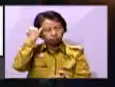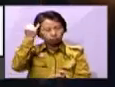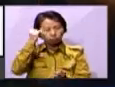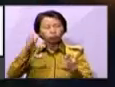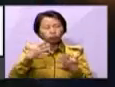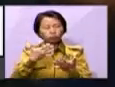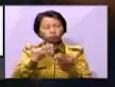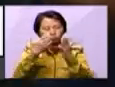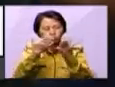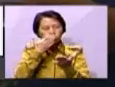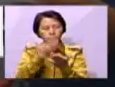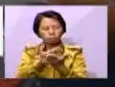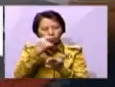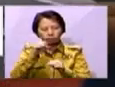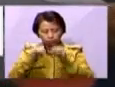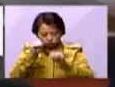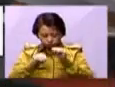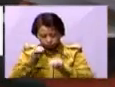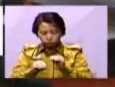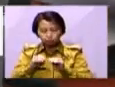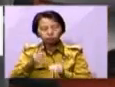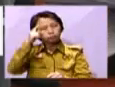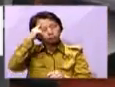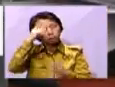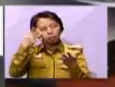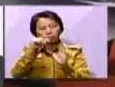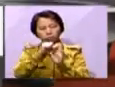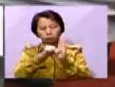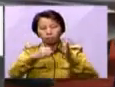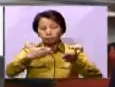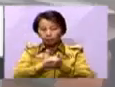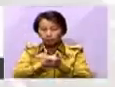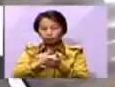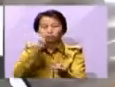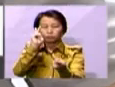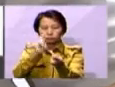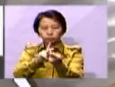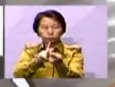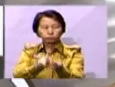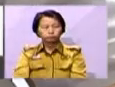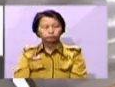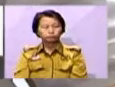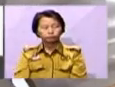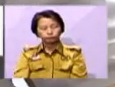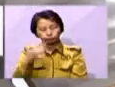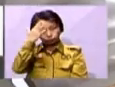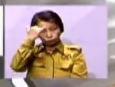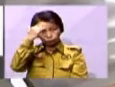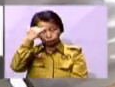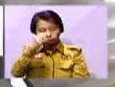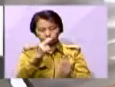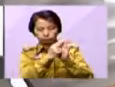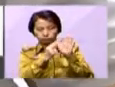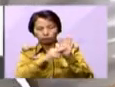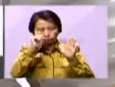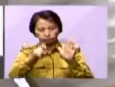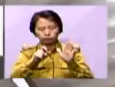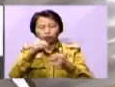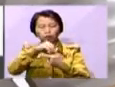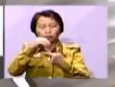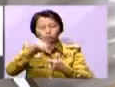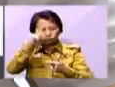mekanisme terbaik untuk meminda atau memikirkan akta baru yang sesuai. Kenapa undang-undang ini perlu atau